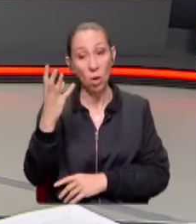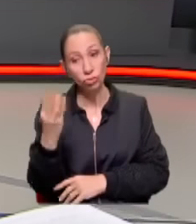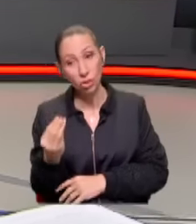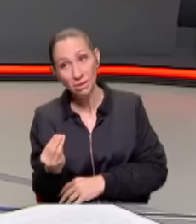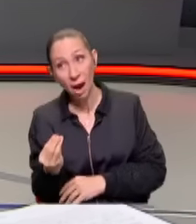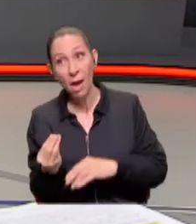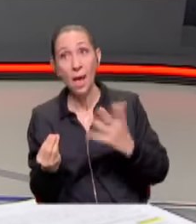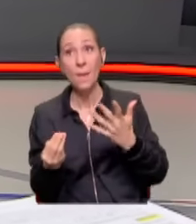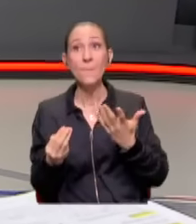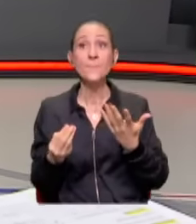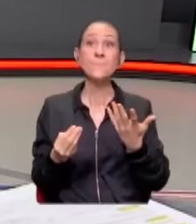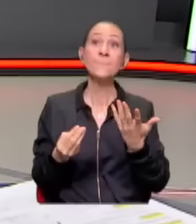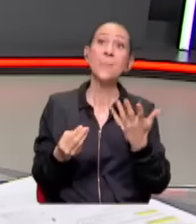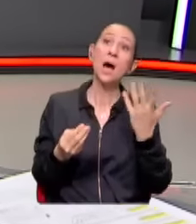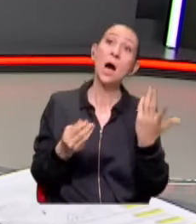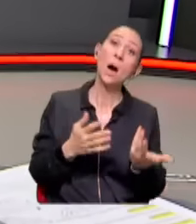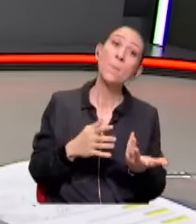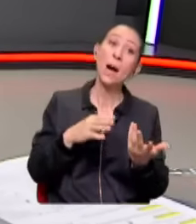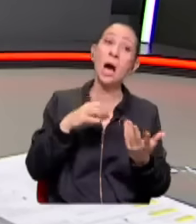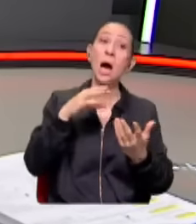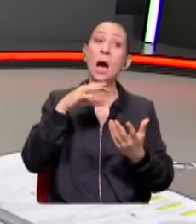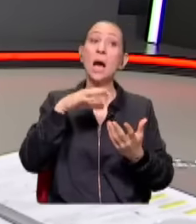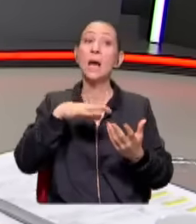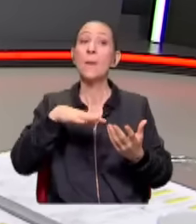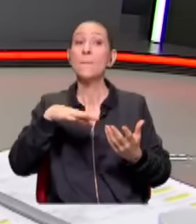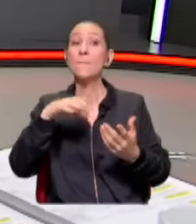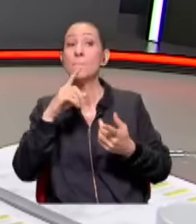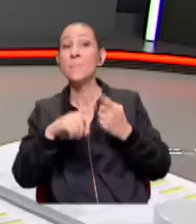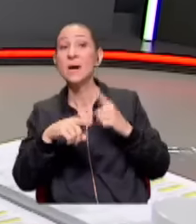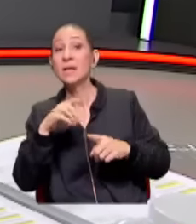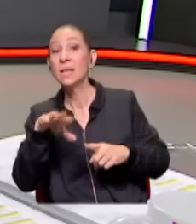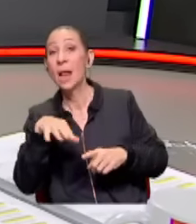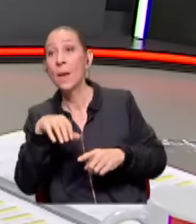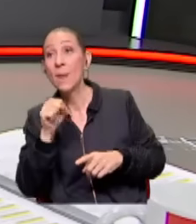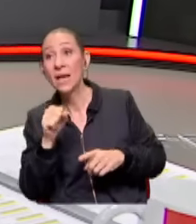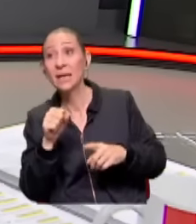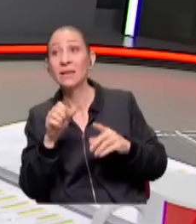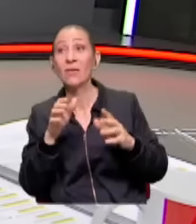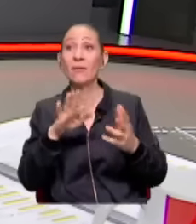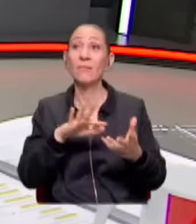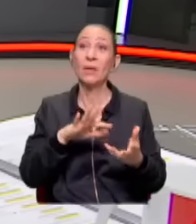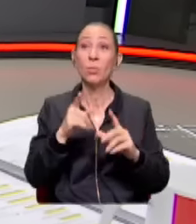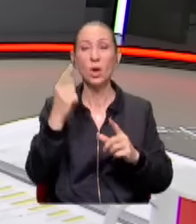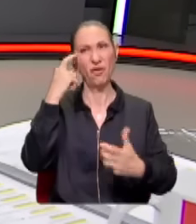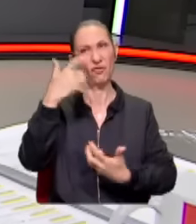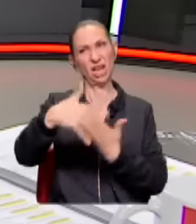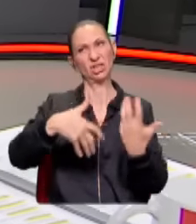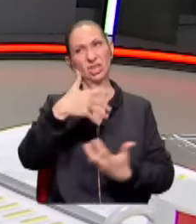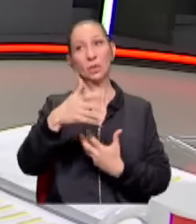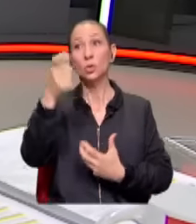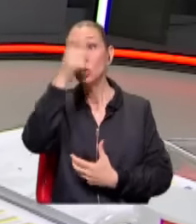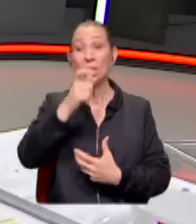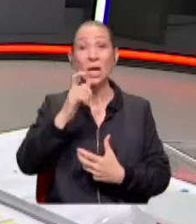olacaklar hem ama işte parti genel merkezinde filan. Bu kafa karışıklığı Türkiye'nin geleceği,